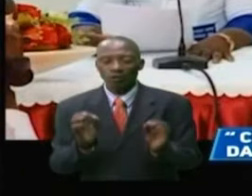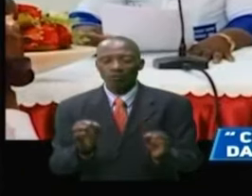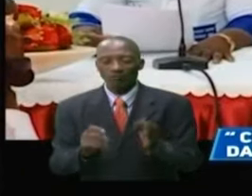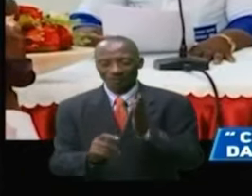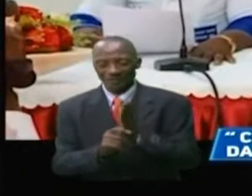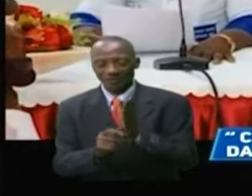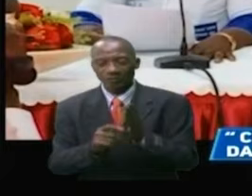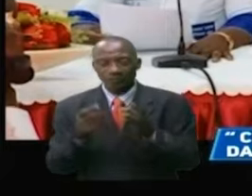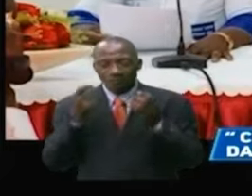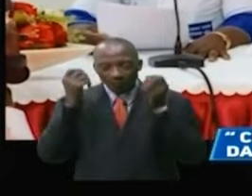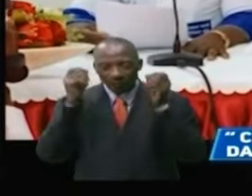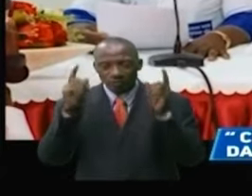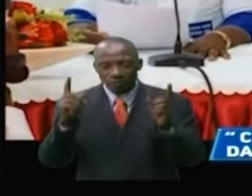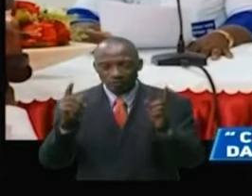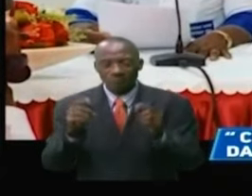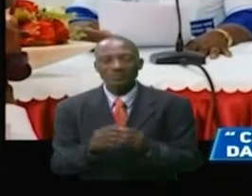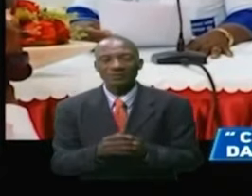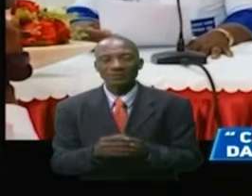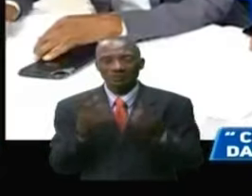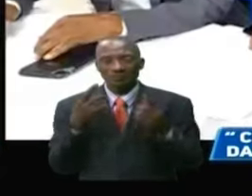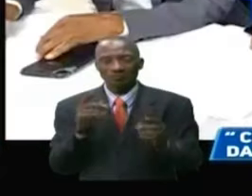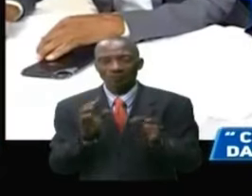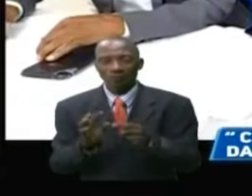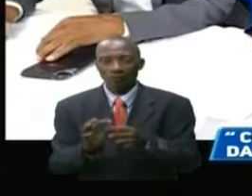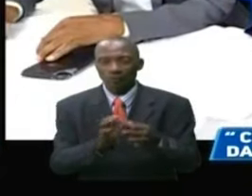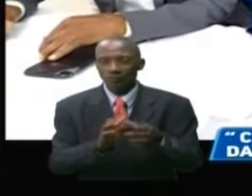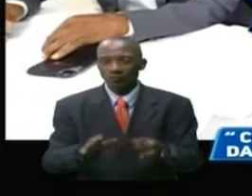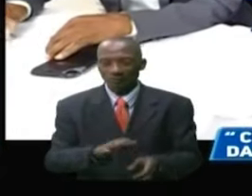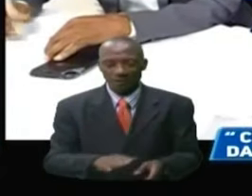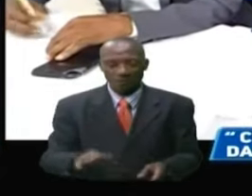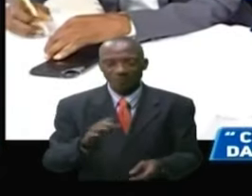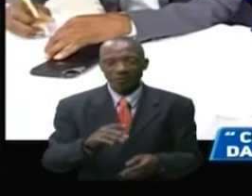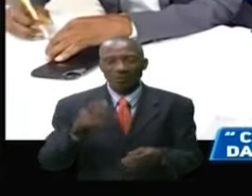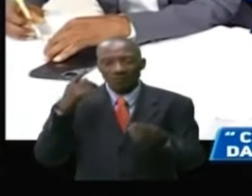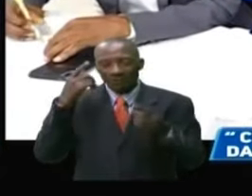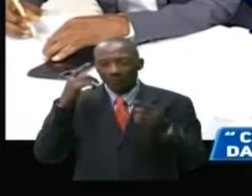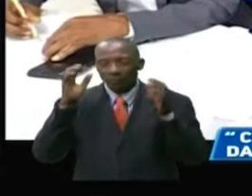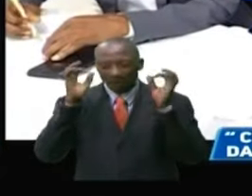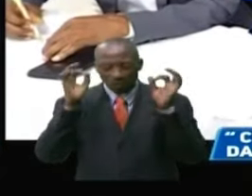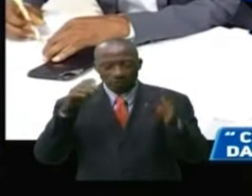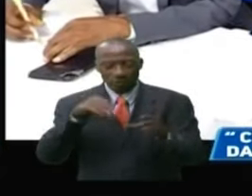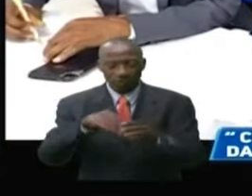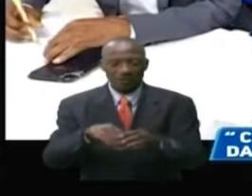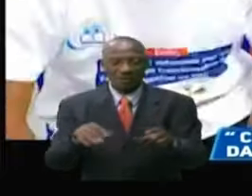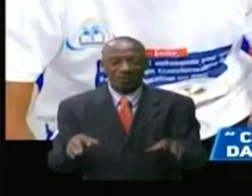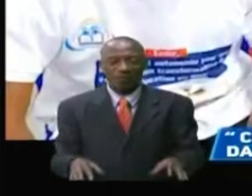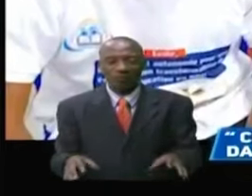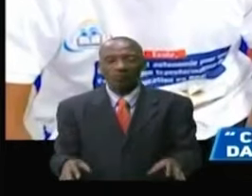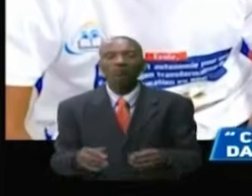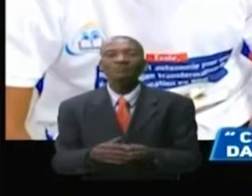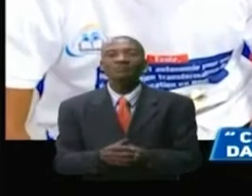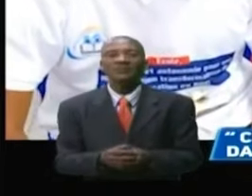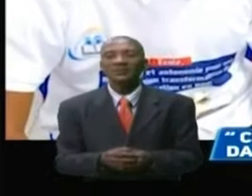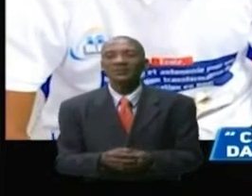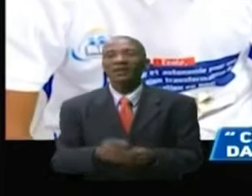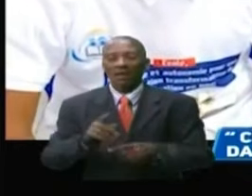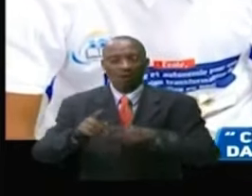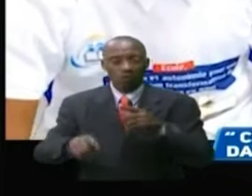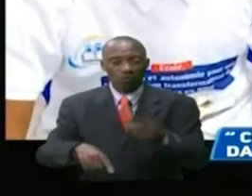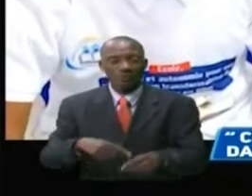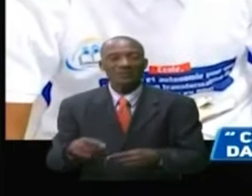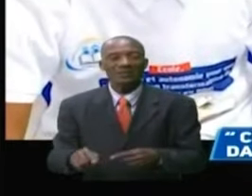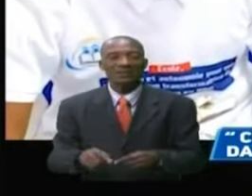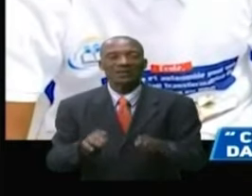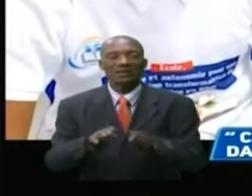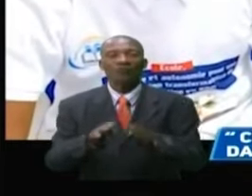Et c'est dans ces contextes que la Coalition nationale de l'éducation pour tous en RDC, CONEPT, a procédé au lancement,